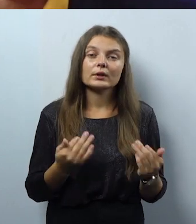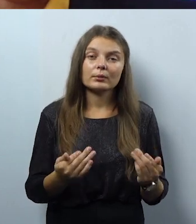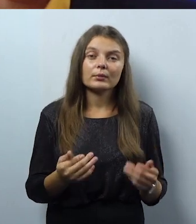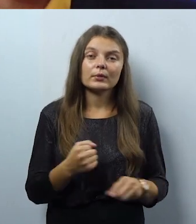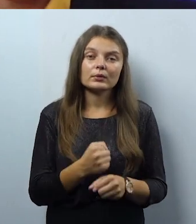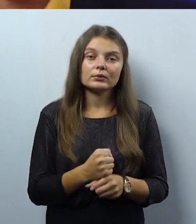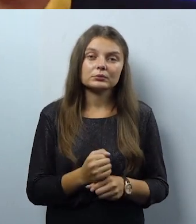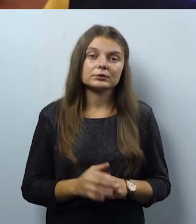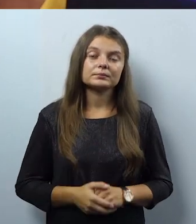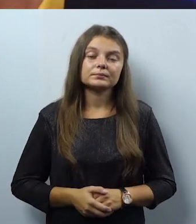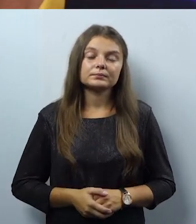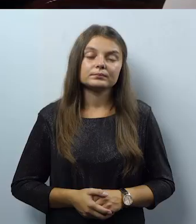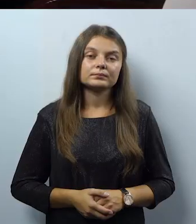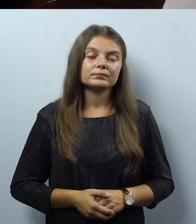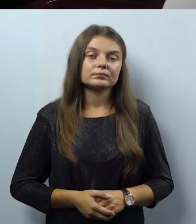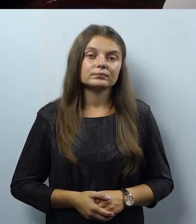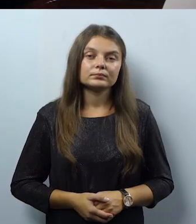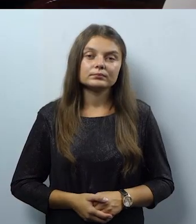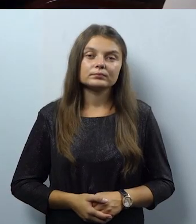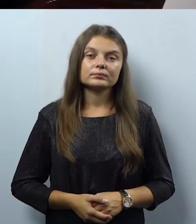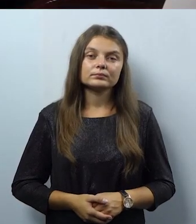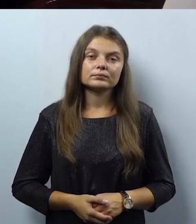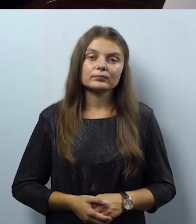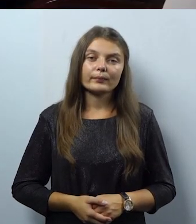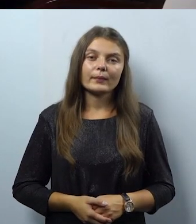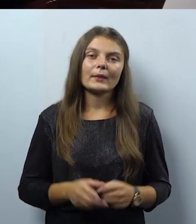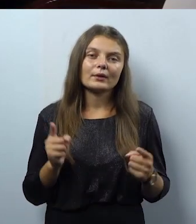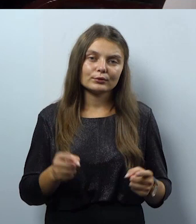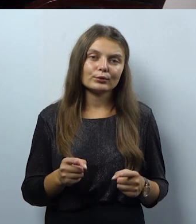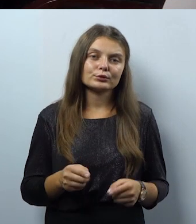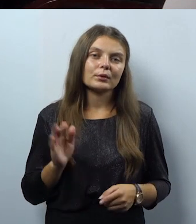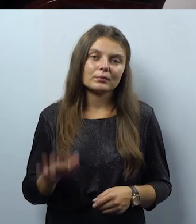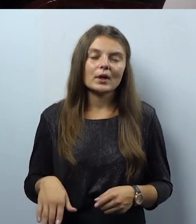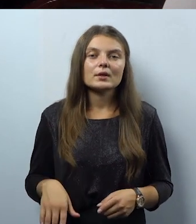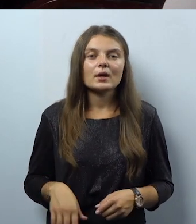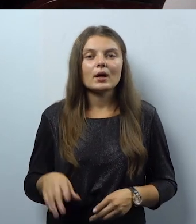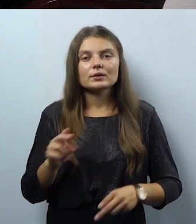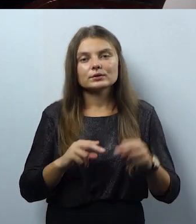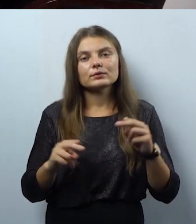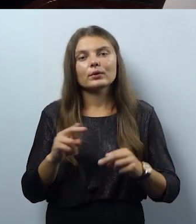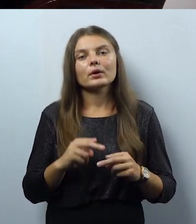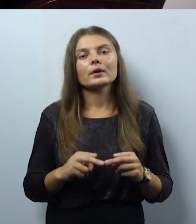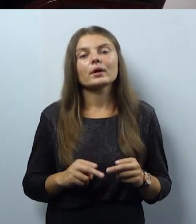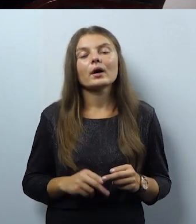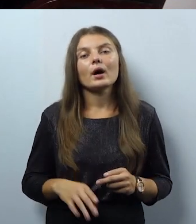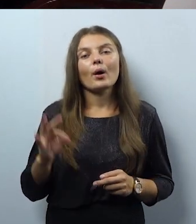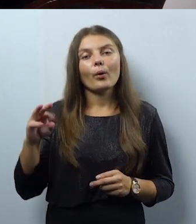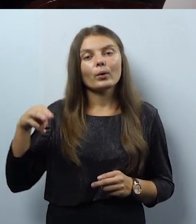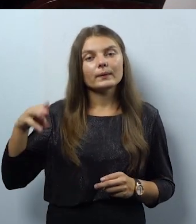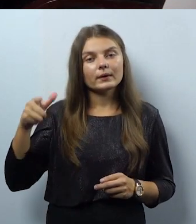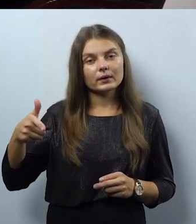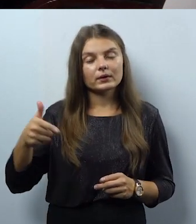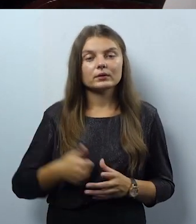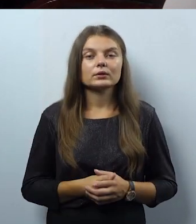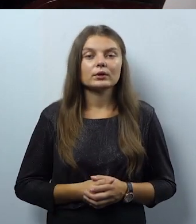Угу. На жаль, поїзд поїхав, будь ласка. Ну, насправді, після створення ОТГ, знову ж, найбільше змін буде